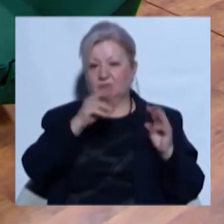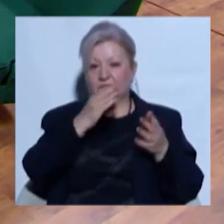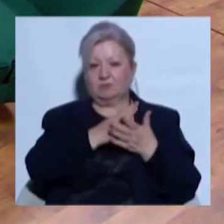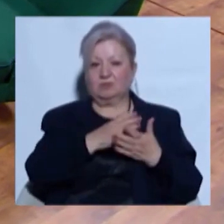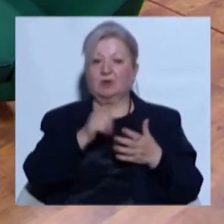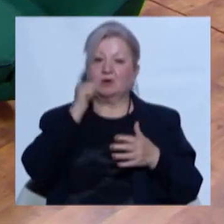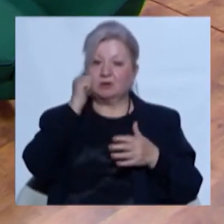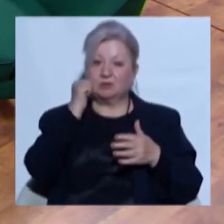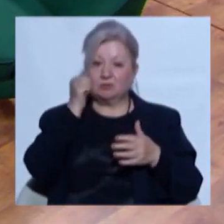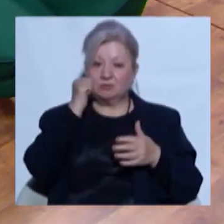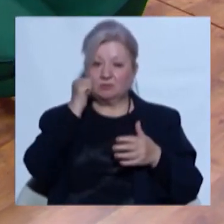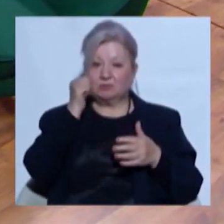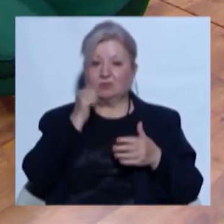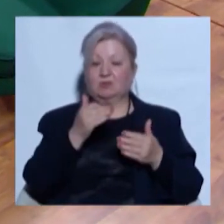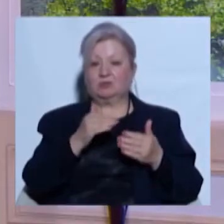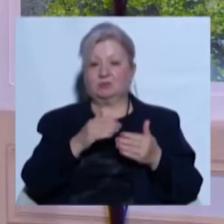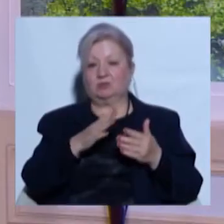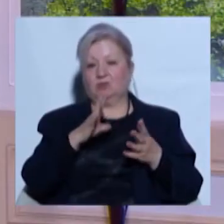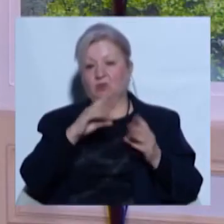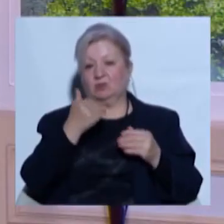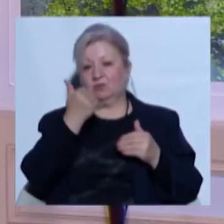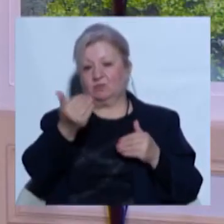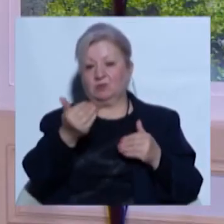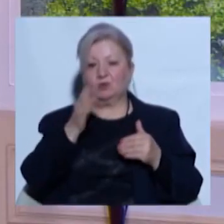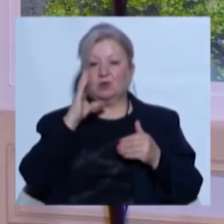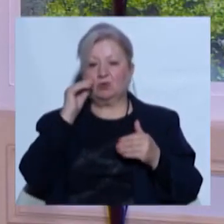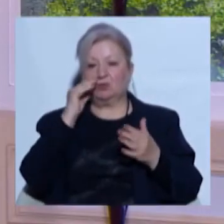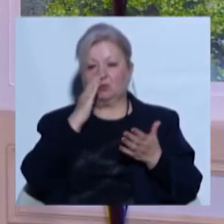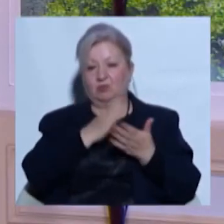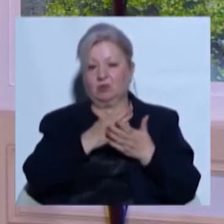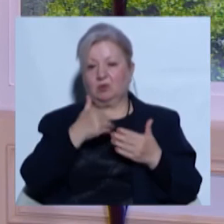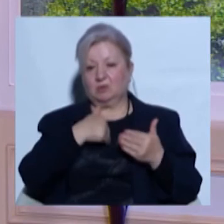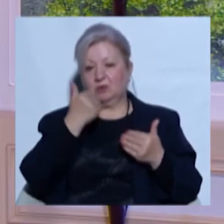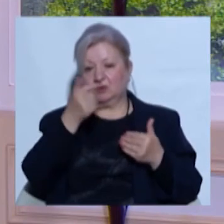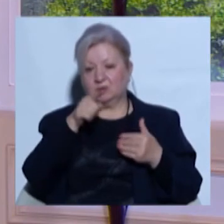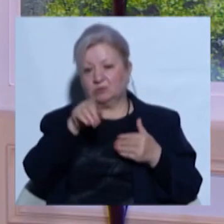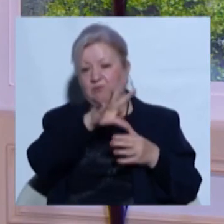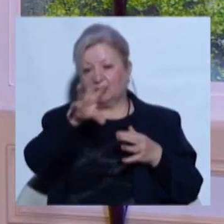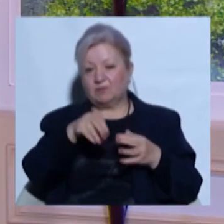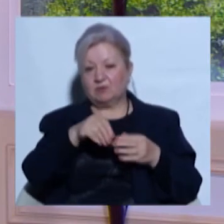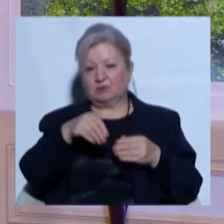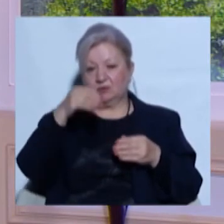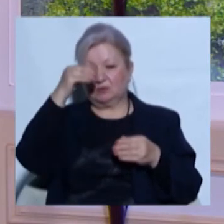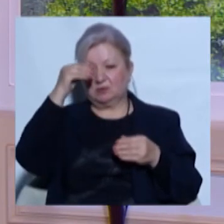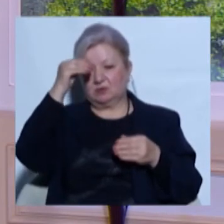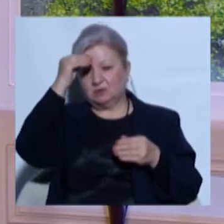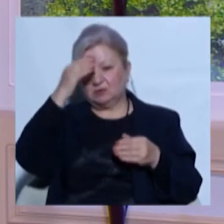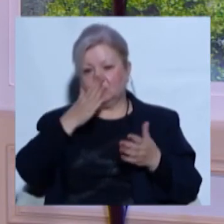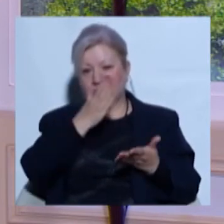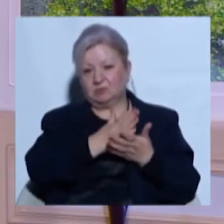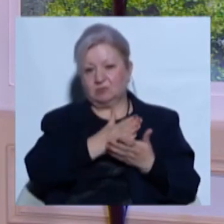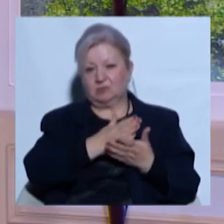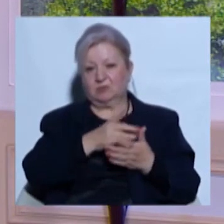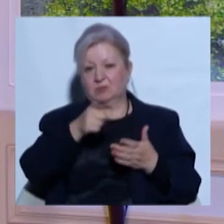ხვალ უკვე თქვენი დროა, რომ იცოდეთ. Მე თქვენი იმედი მაქვს. ჩვენ თაობას თქვენი იმედი გაქვს.